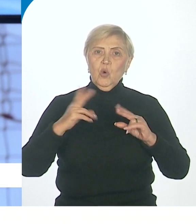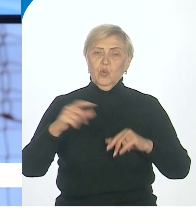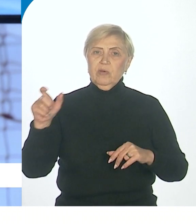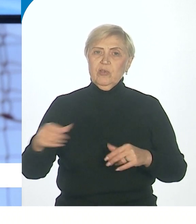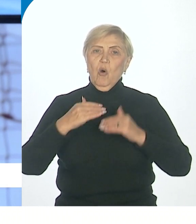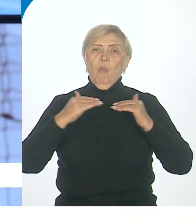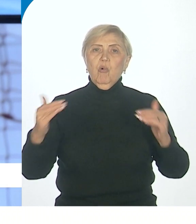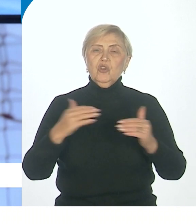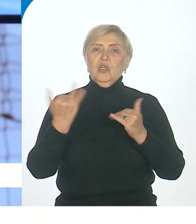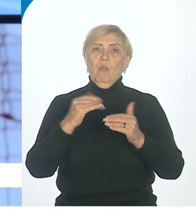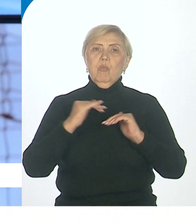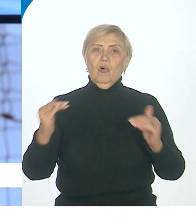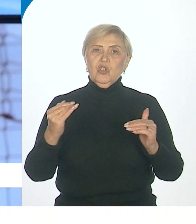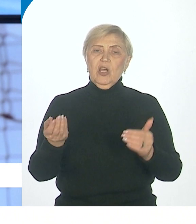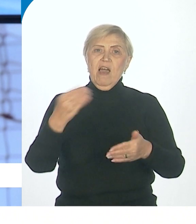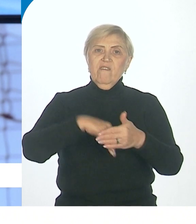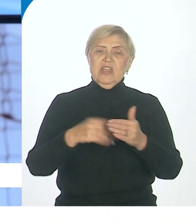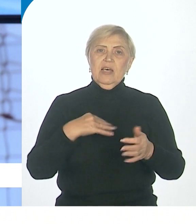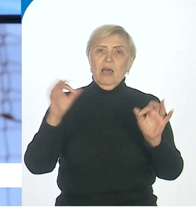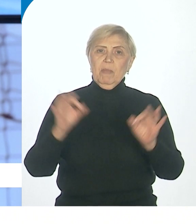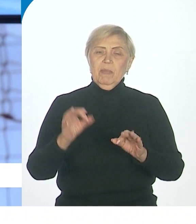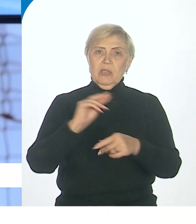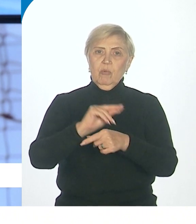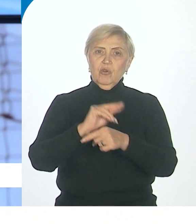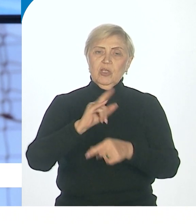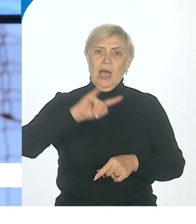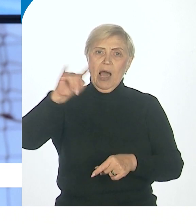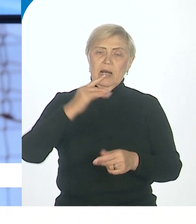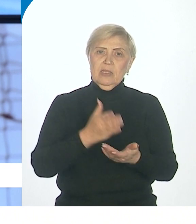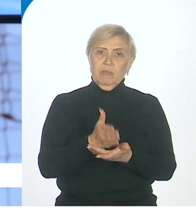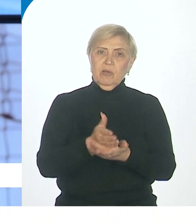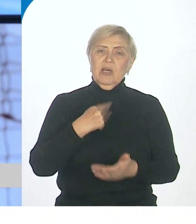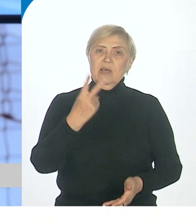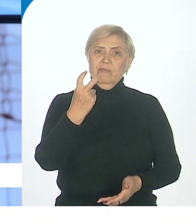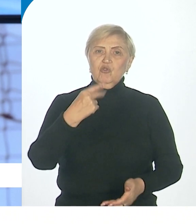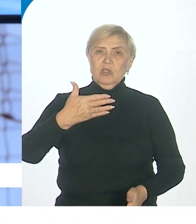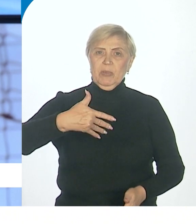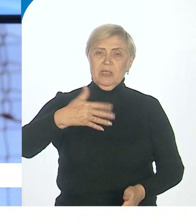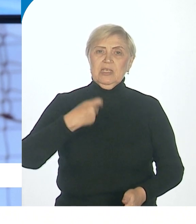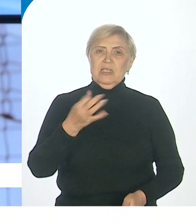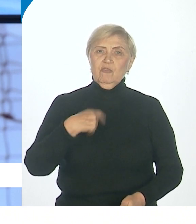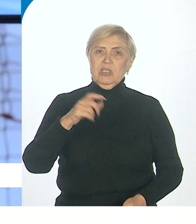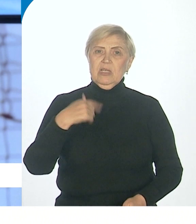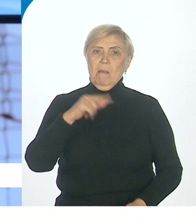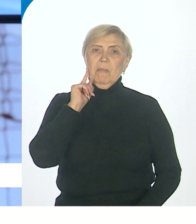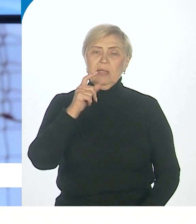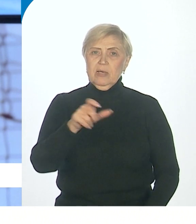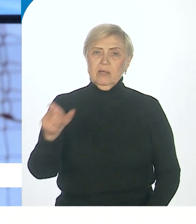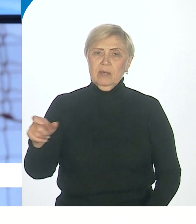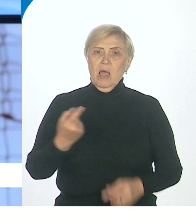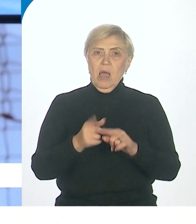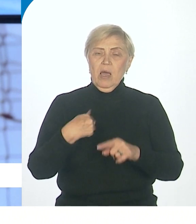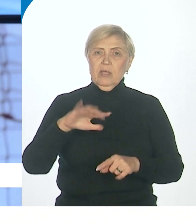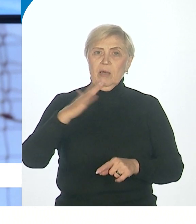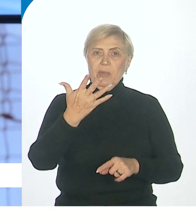Сейчас, на данный момент, обучается в аэронаправлении около 250 ребят, и это 5 педагогов